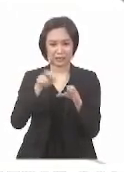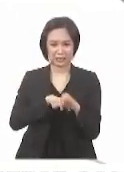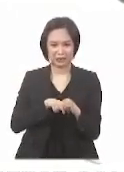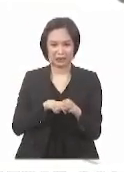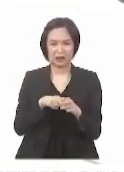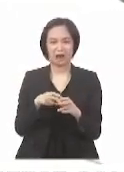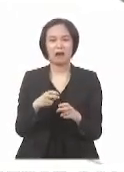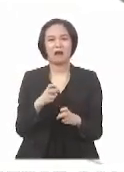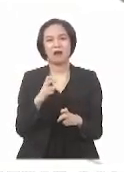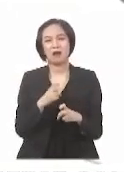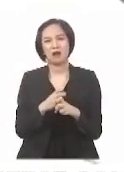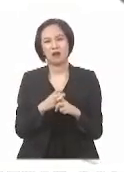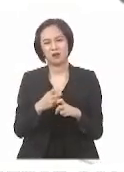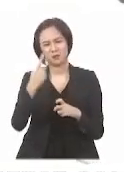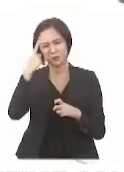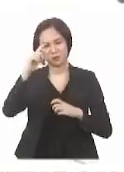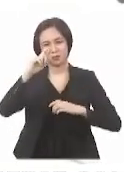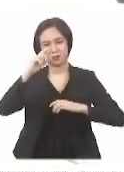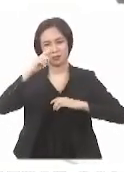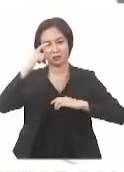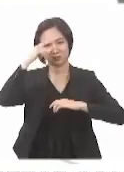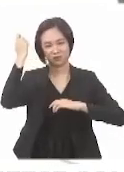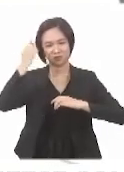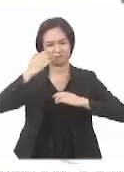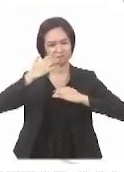kasi nga limitado, hindi naman lahat.